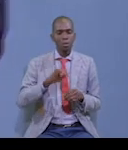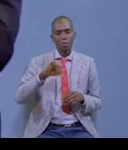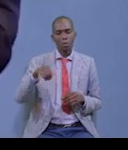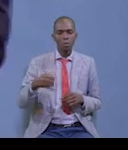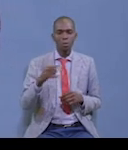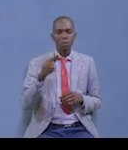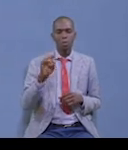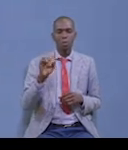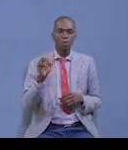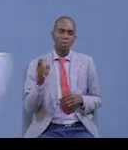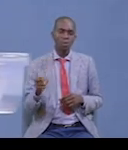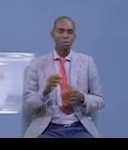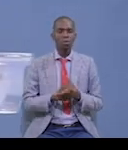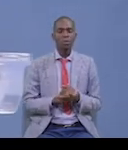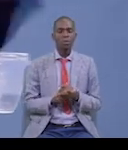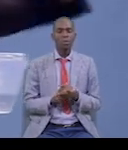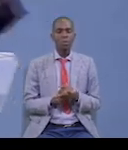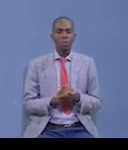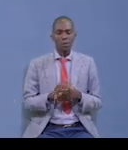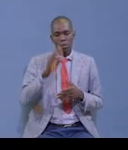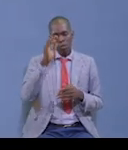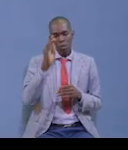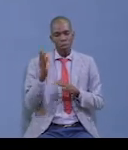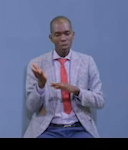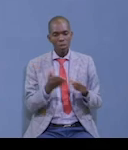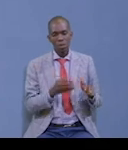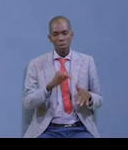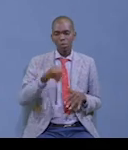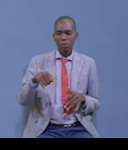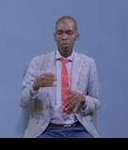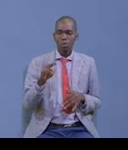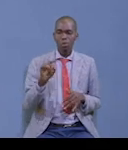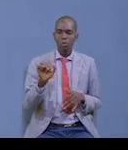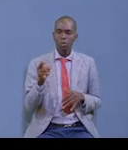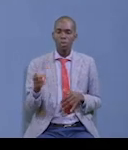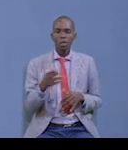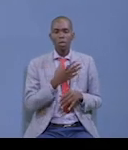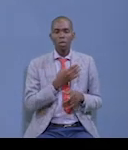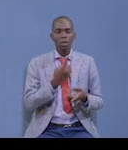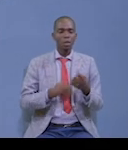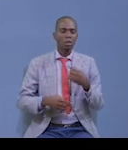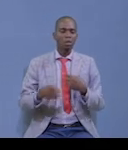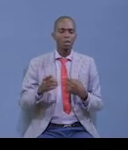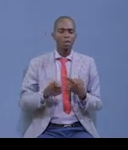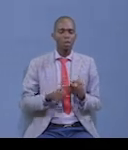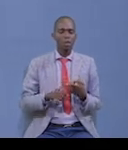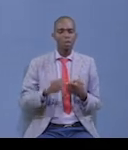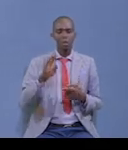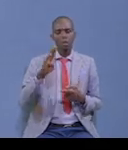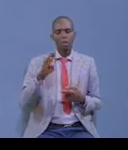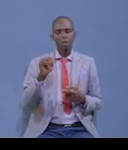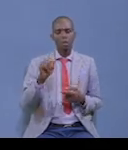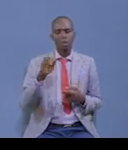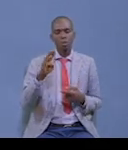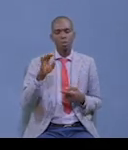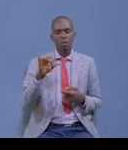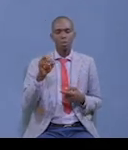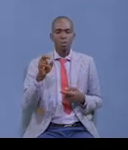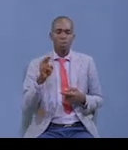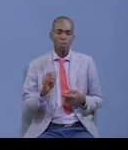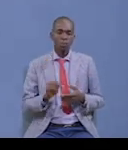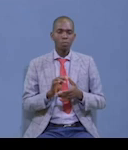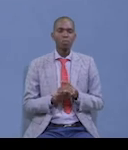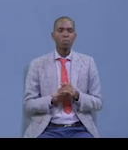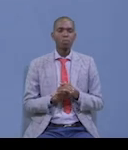కలిగి ఉన్నాడు. He left Judah and came to Babylon. ఆ విధంగా యూదయ దేశాన్ని విడిచిపెట్టి బబులోను సామ్రాజ్యం వచ్చాడు. The change